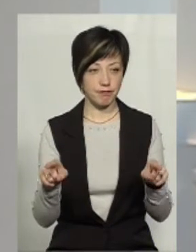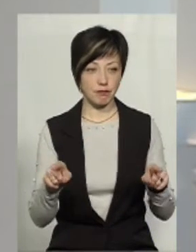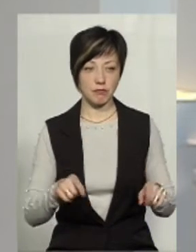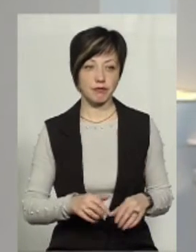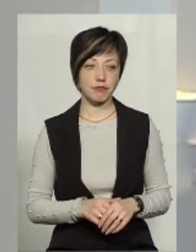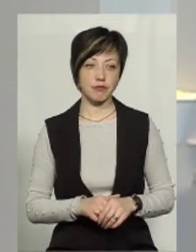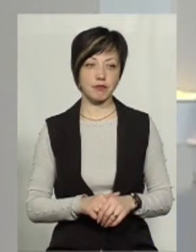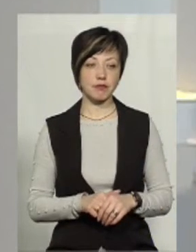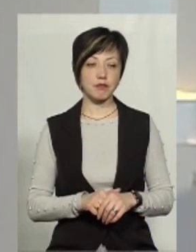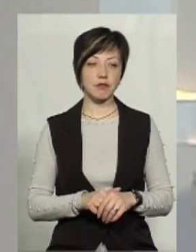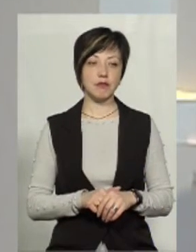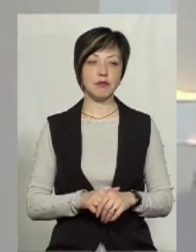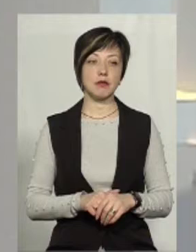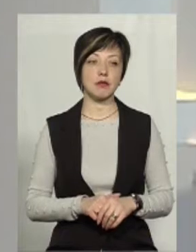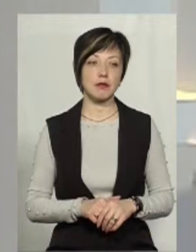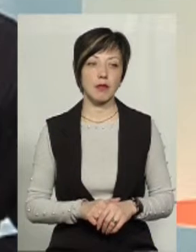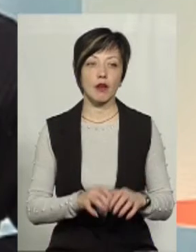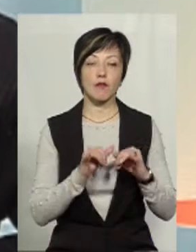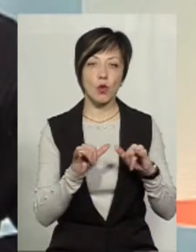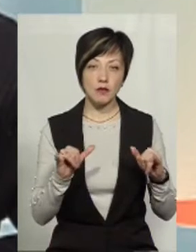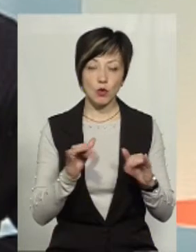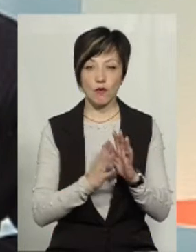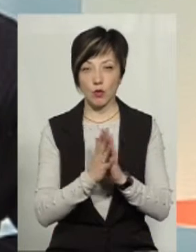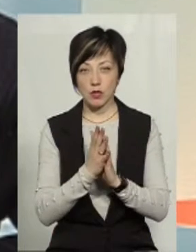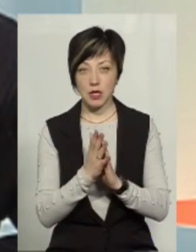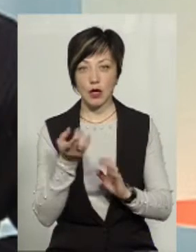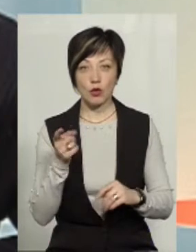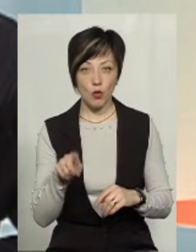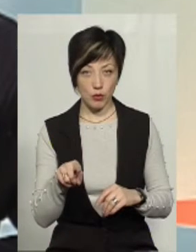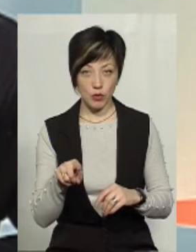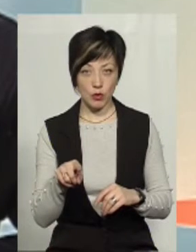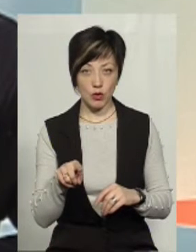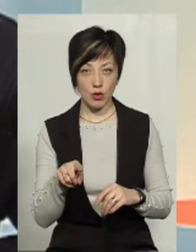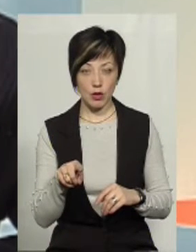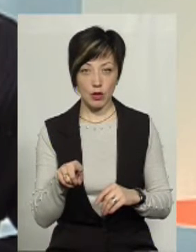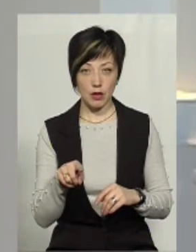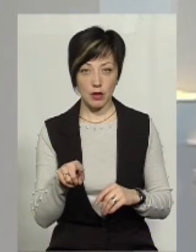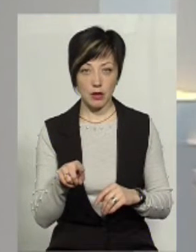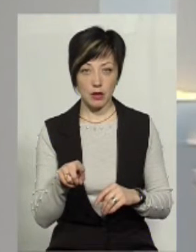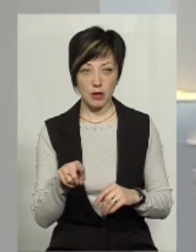різниця в розвитку і в рості. Тобто та